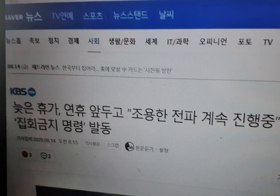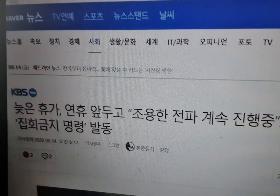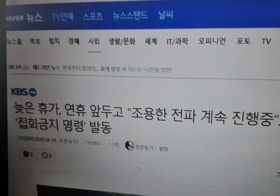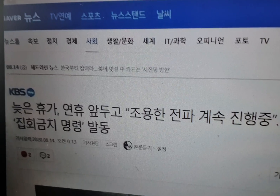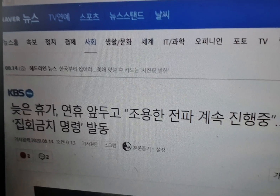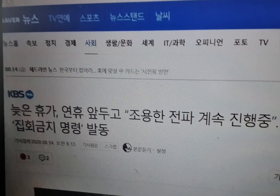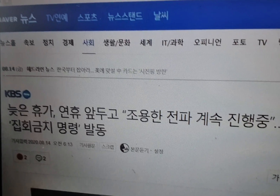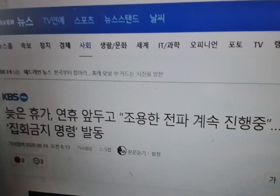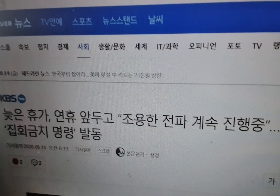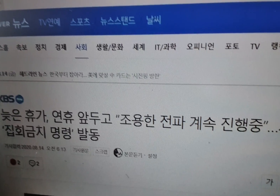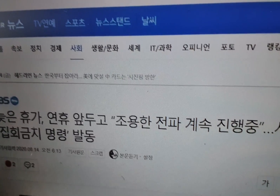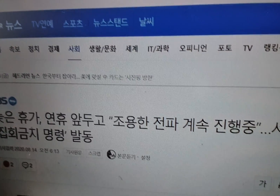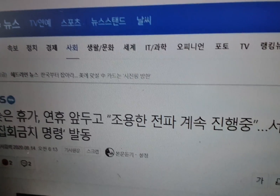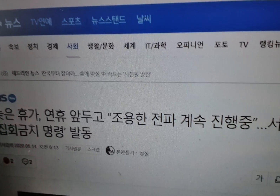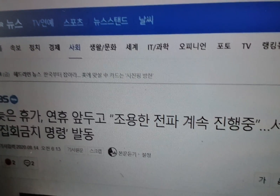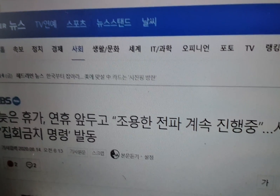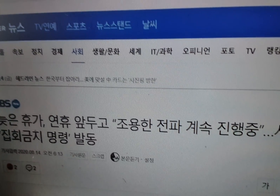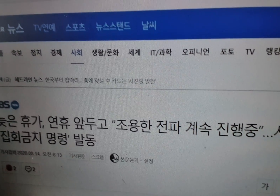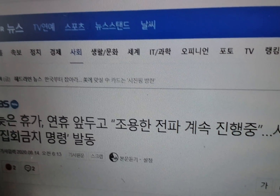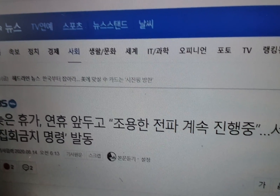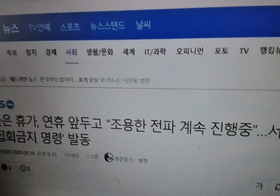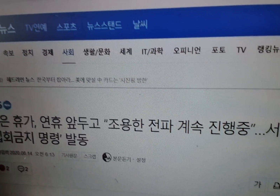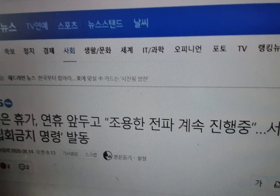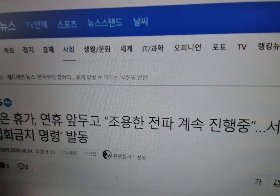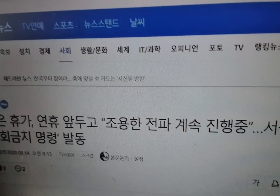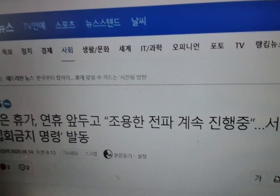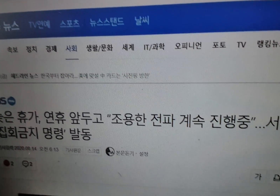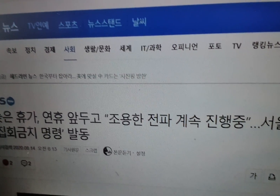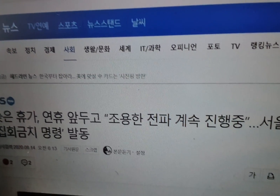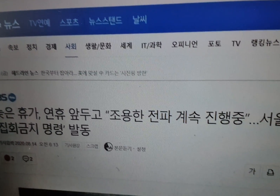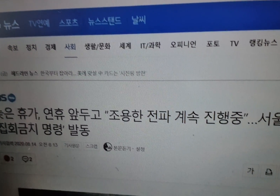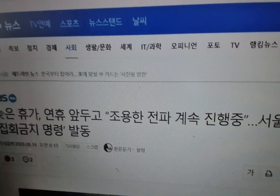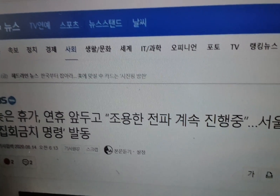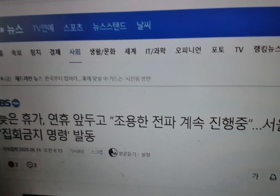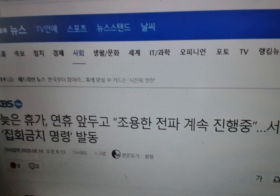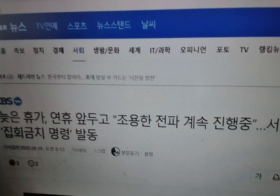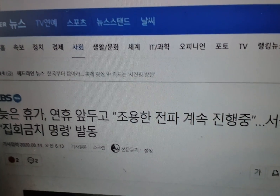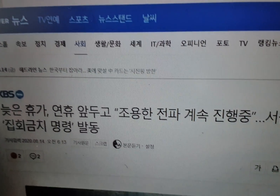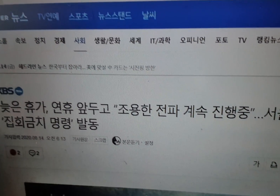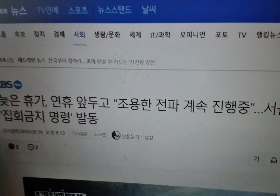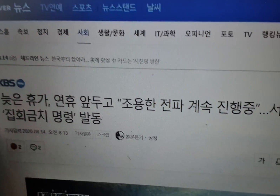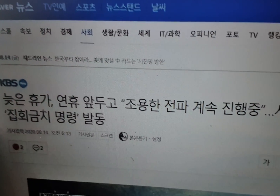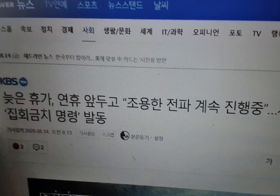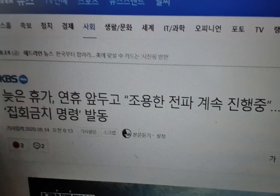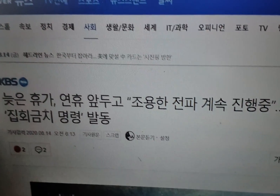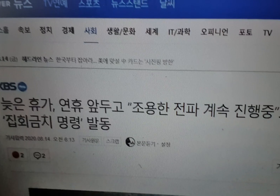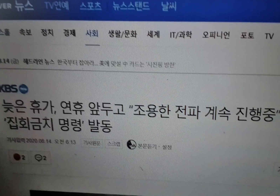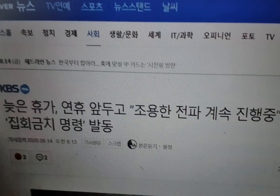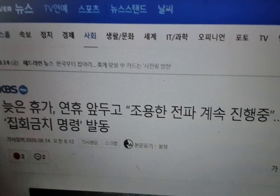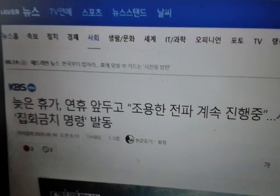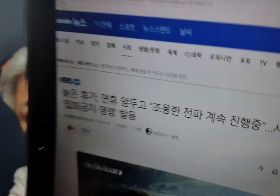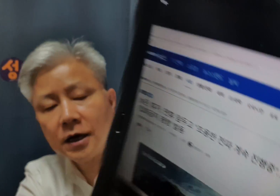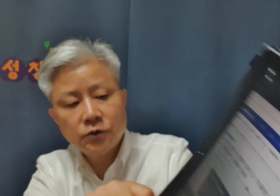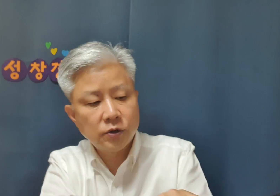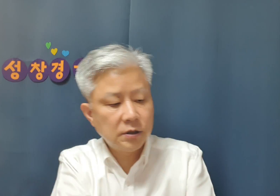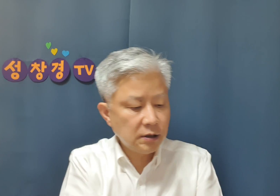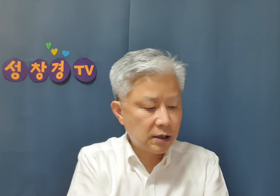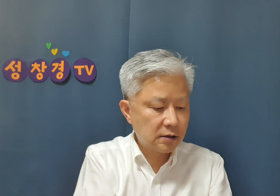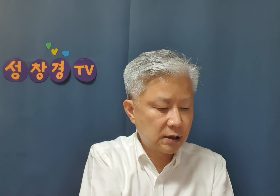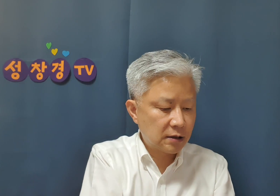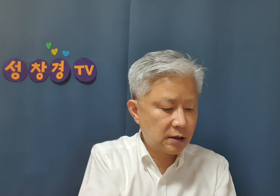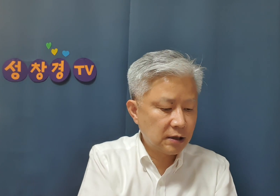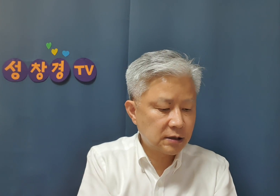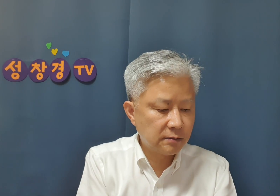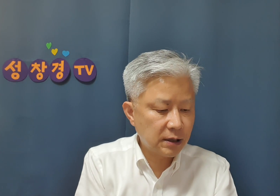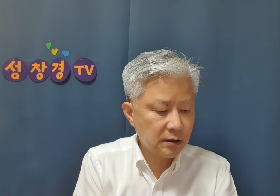주페 금지명령 발동했다 조용한 전파 그렇게 조용하게 점퍼 되니까 나감 안되요 하는 소리를